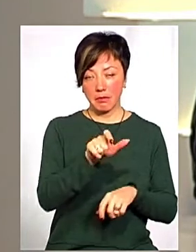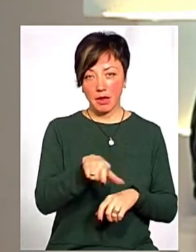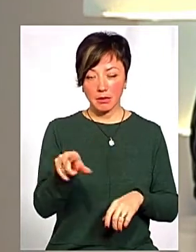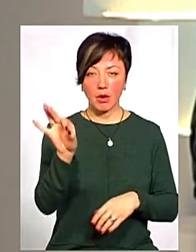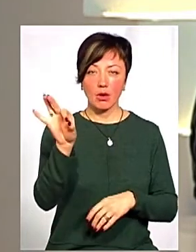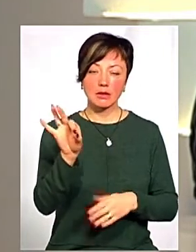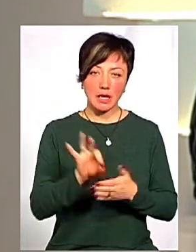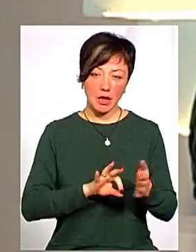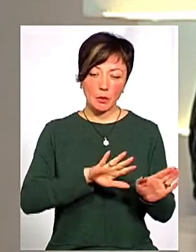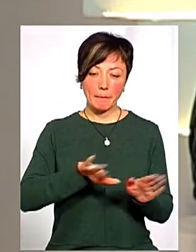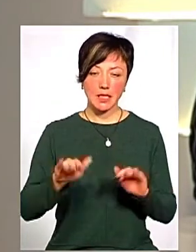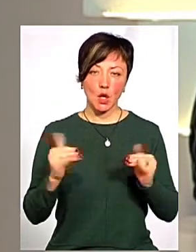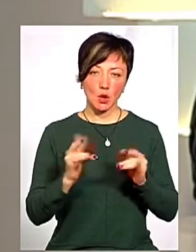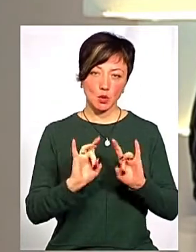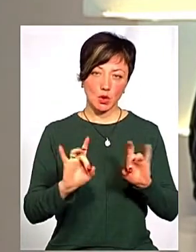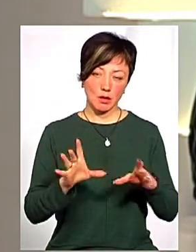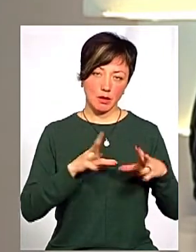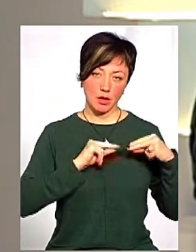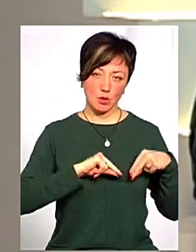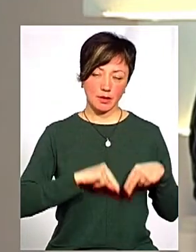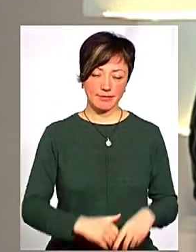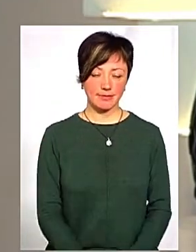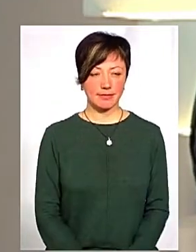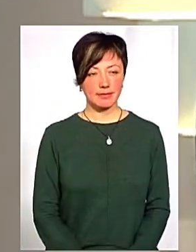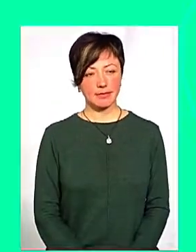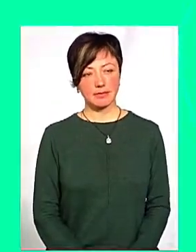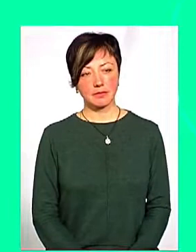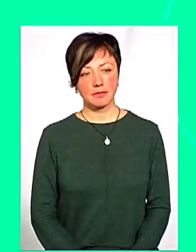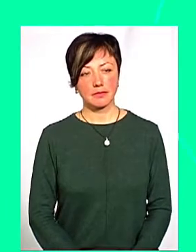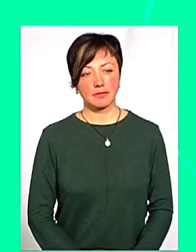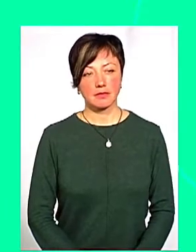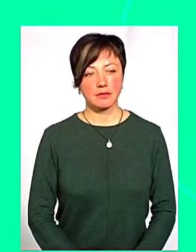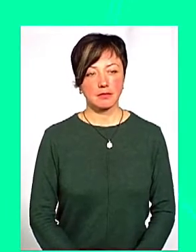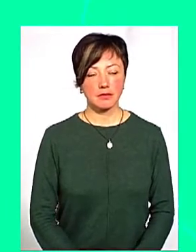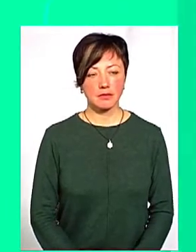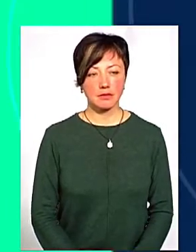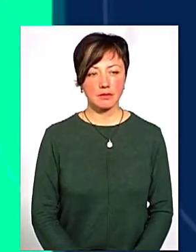але одразу після сюжету нашої колеги Катерини Шевчук.